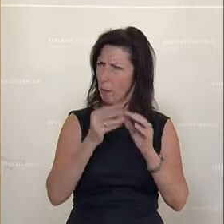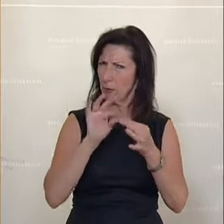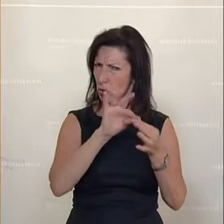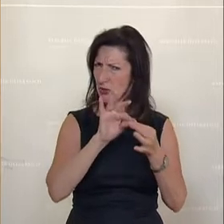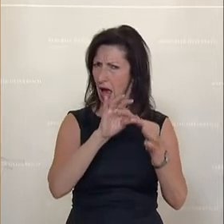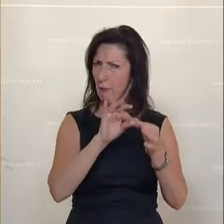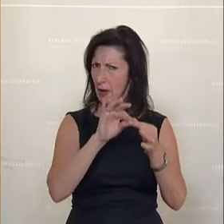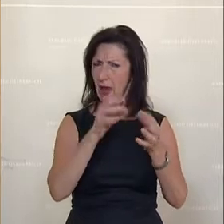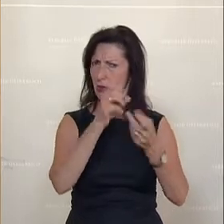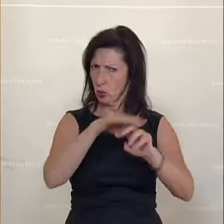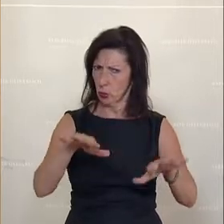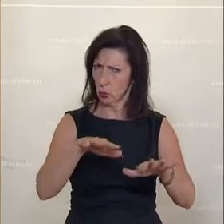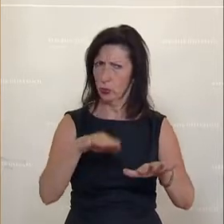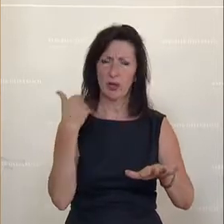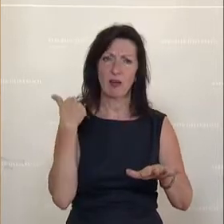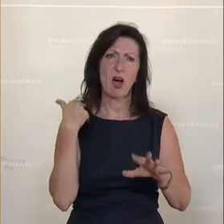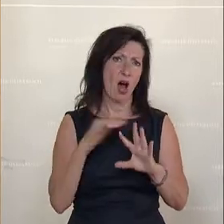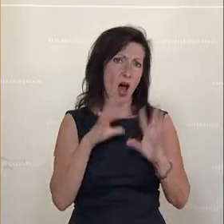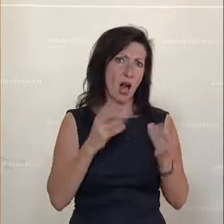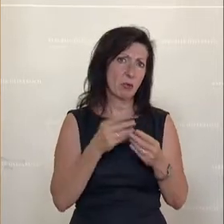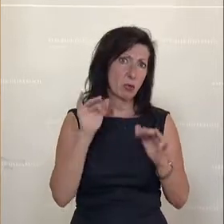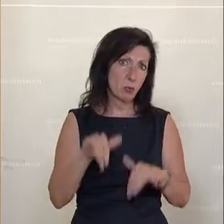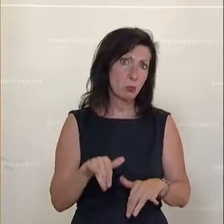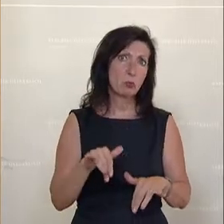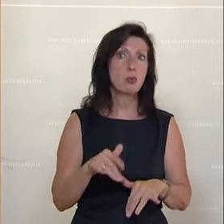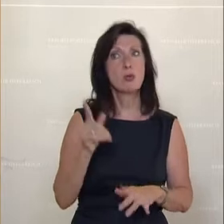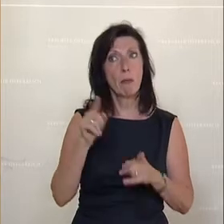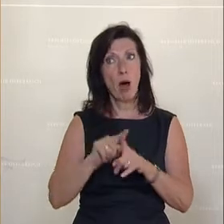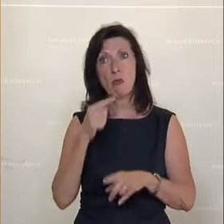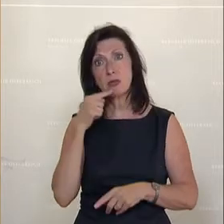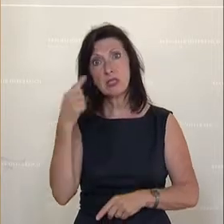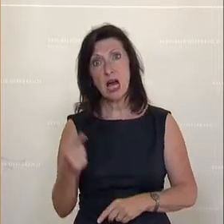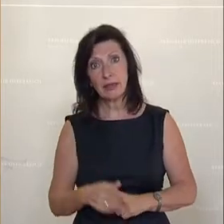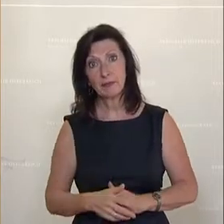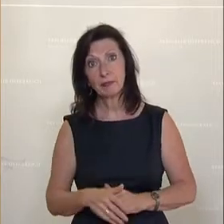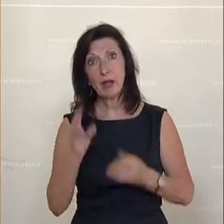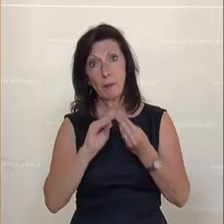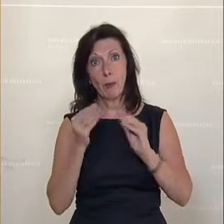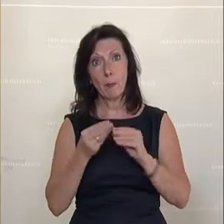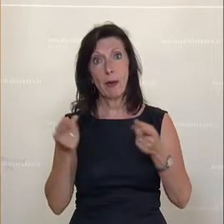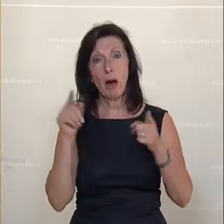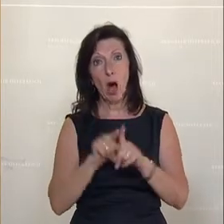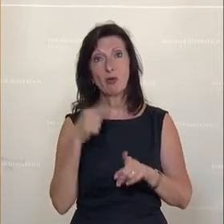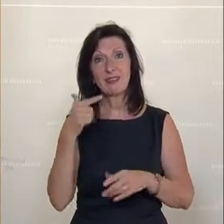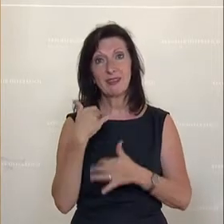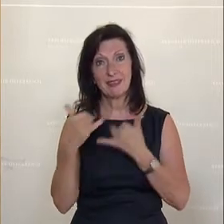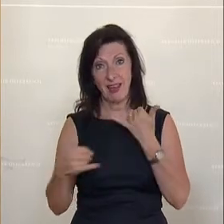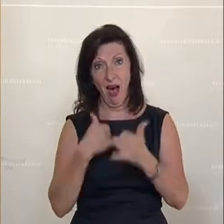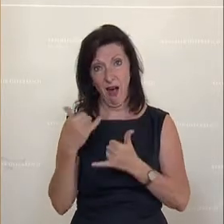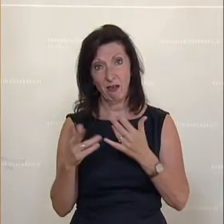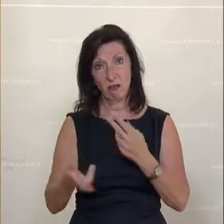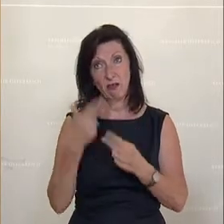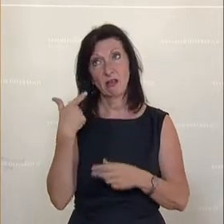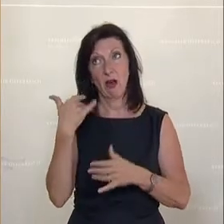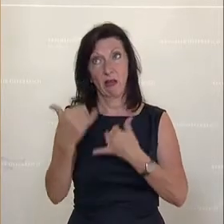im bvg generell gegeben hat und da muss ich ihnen auch den spiegel vorhalten was ist auch ein problem von 20 jahren oder fast 20 jahre in